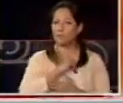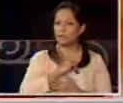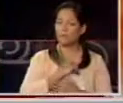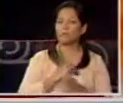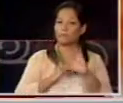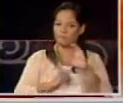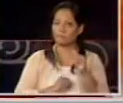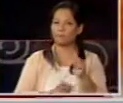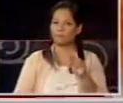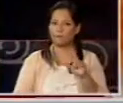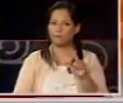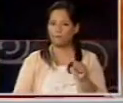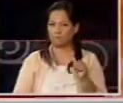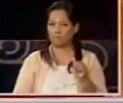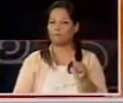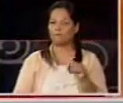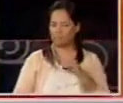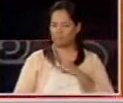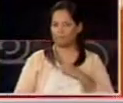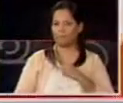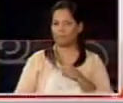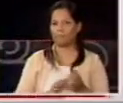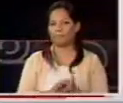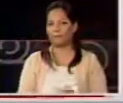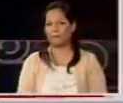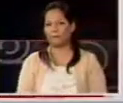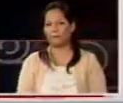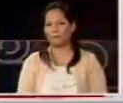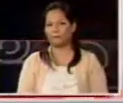Carla Castillo yon.